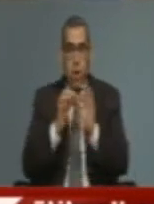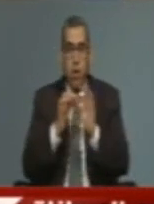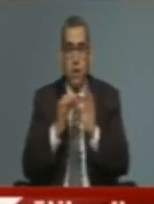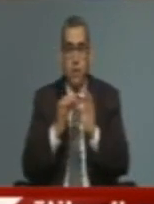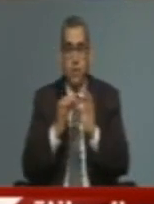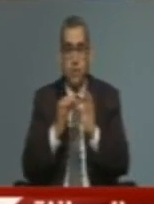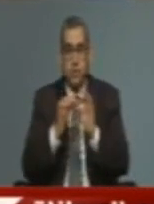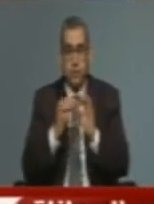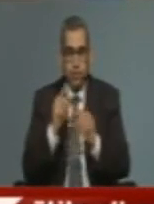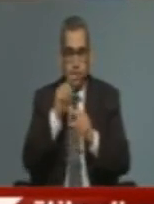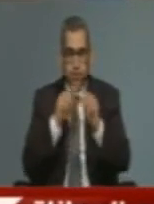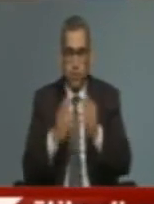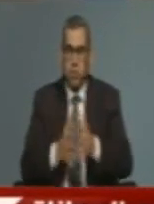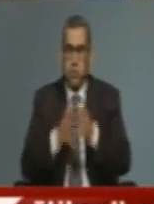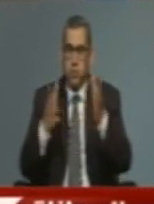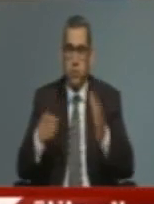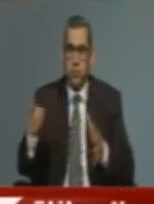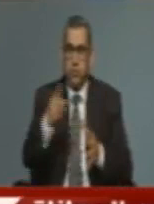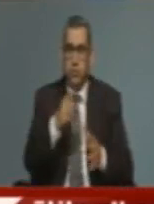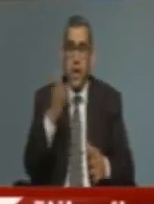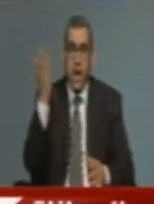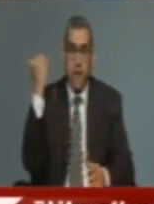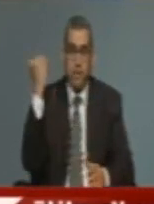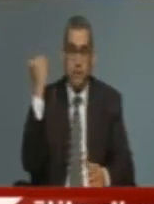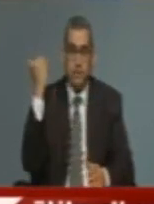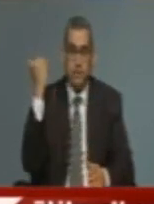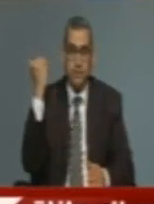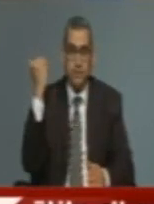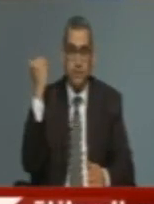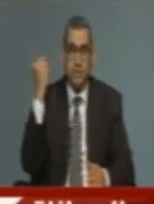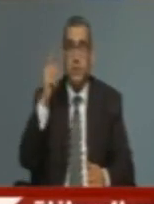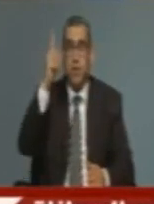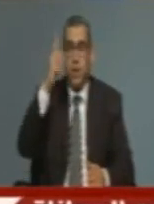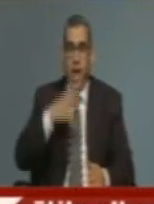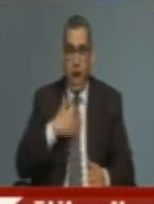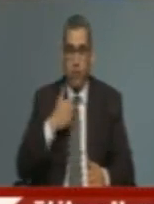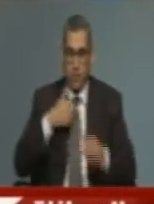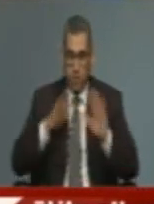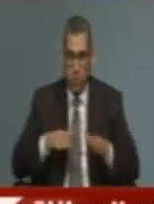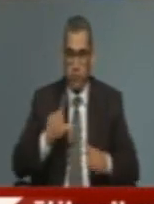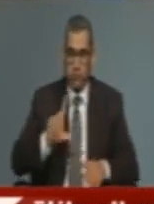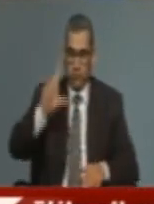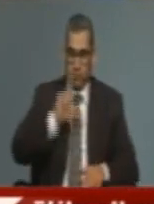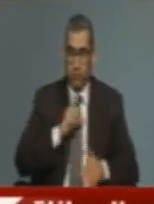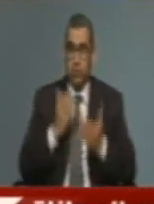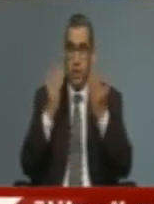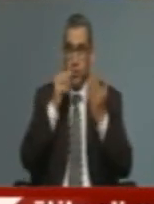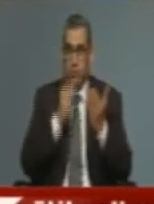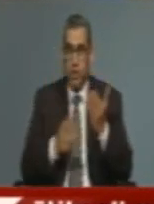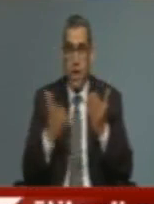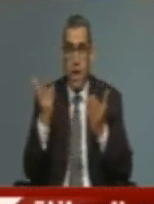نسبة كبيرة جدا منهم كان ساعة لما يعني ربنا اراد ان انا بقى موجود هنا في المكان ده، كان النسبة اللي